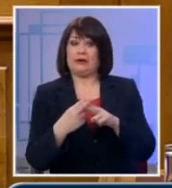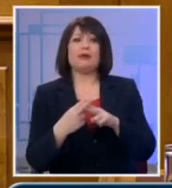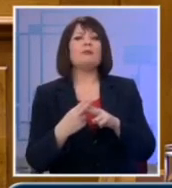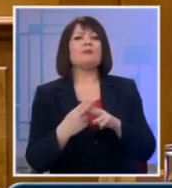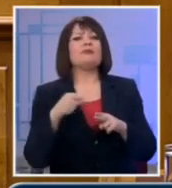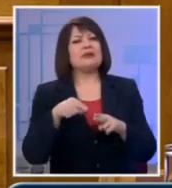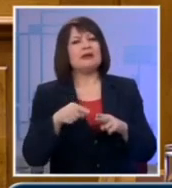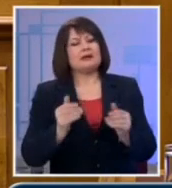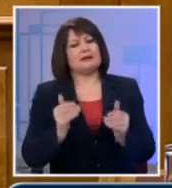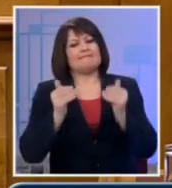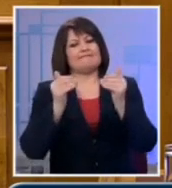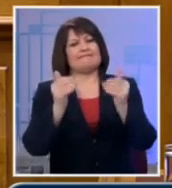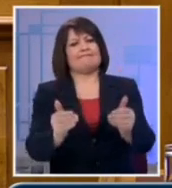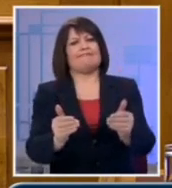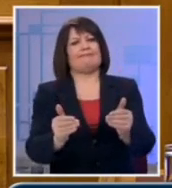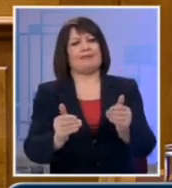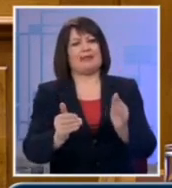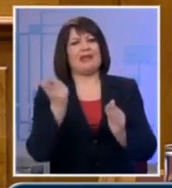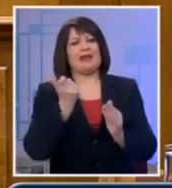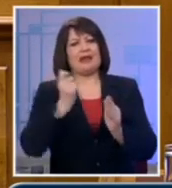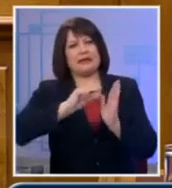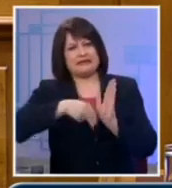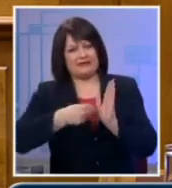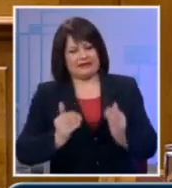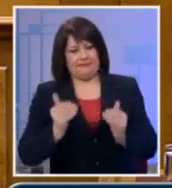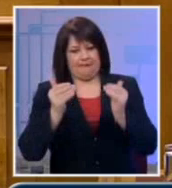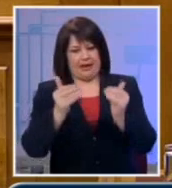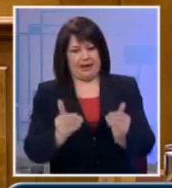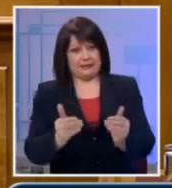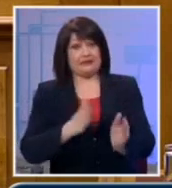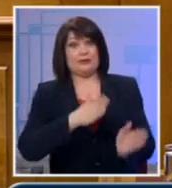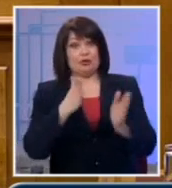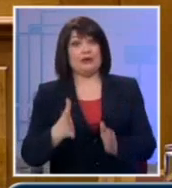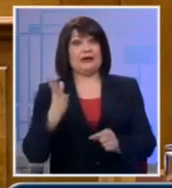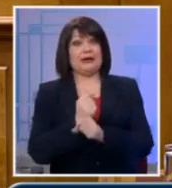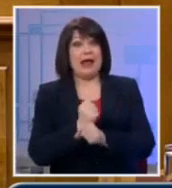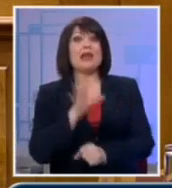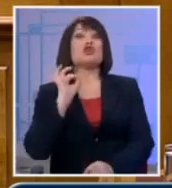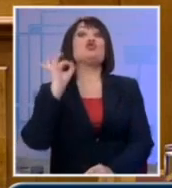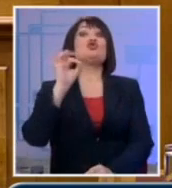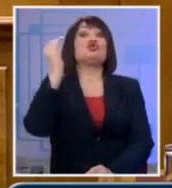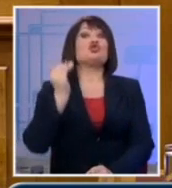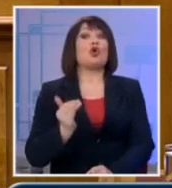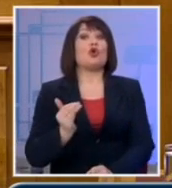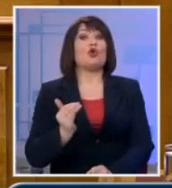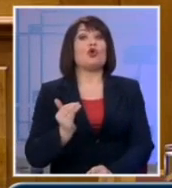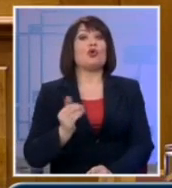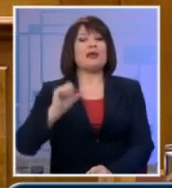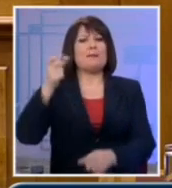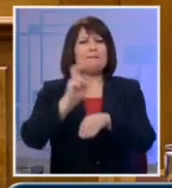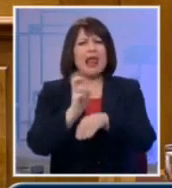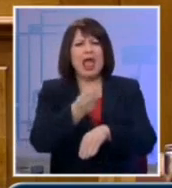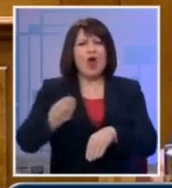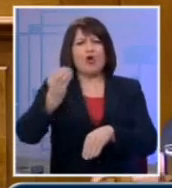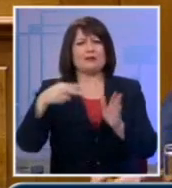οποία παρατάθηκε η Δανειακή Σύμβαση, αλλά ταυτόχρονα κερδίθηκε η μείωση των στόχων για πρωτογενή πλεονάσματα